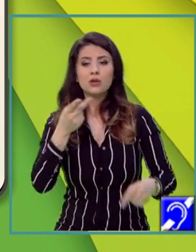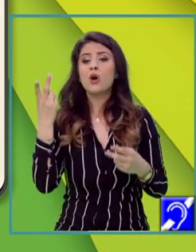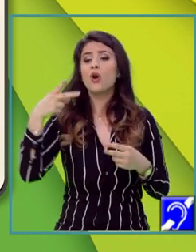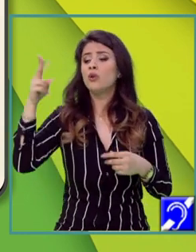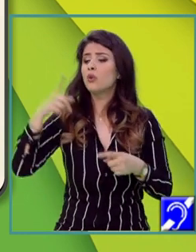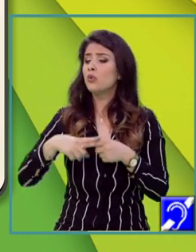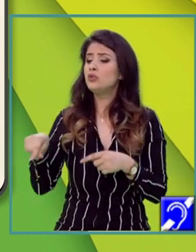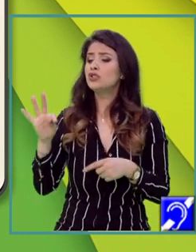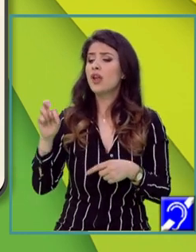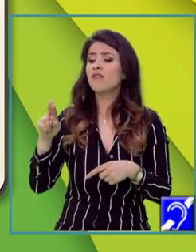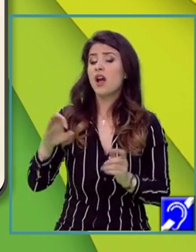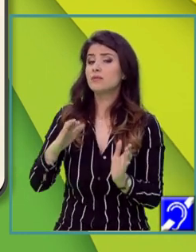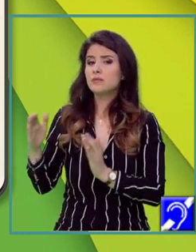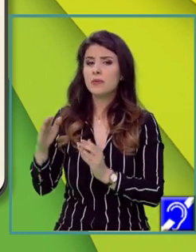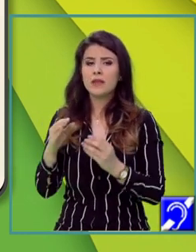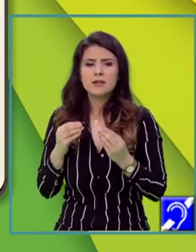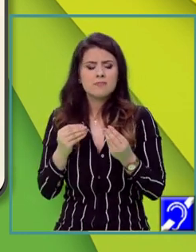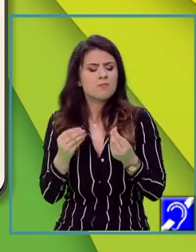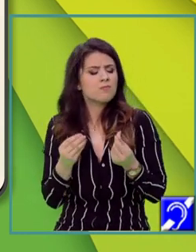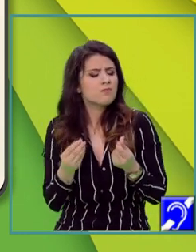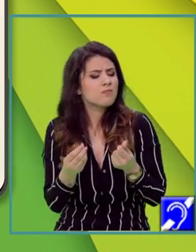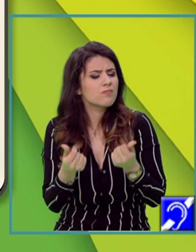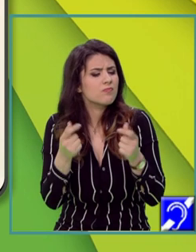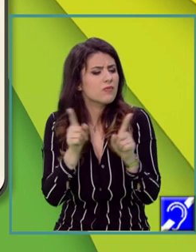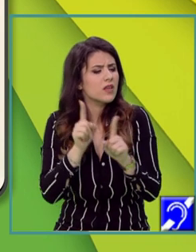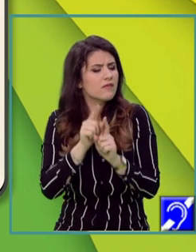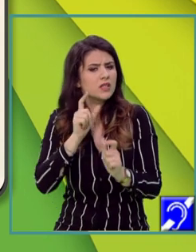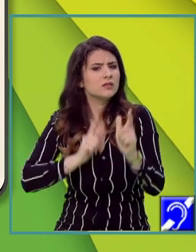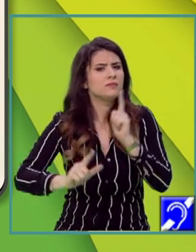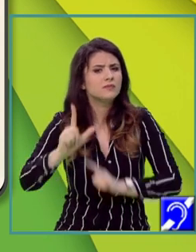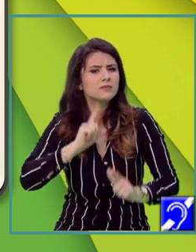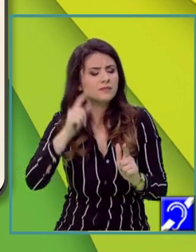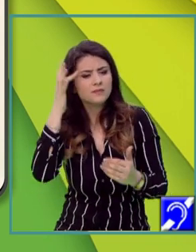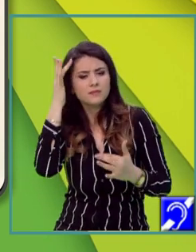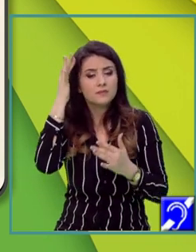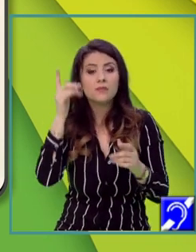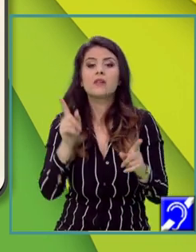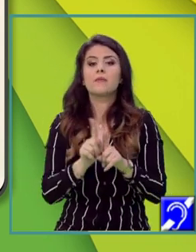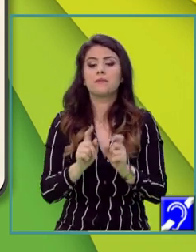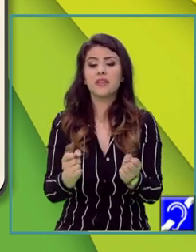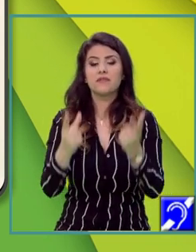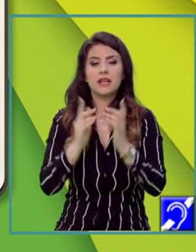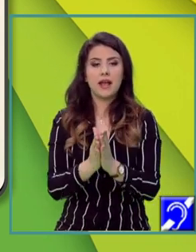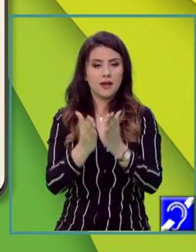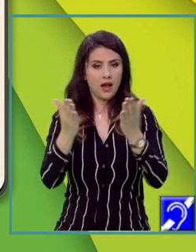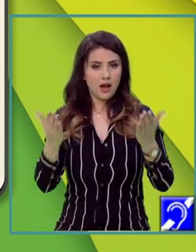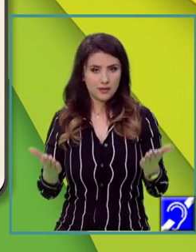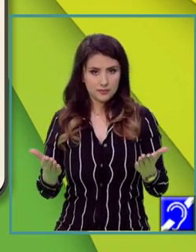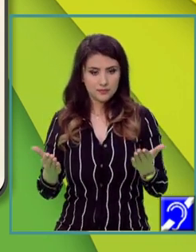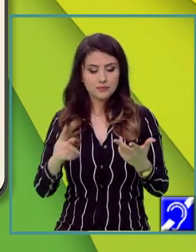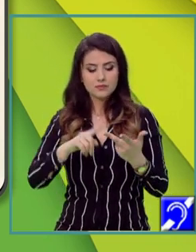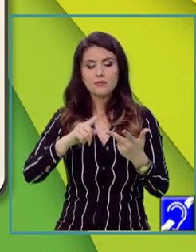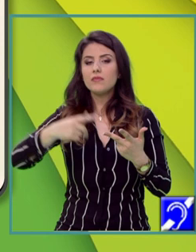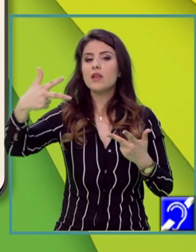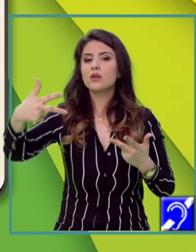altă parte mașină treptat cuplul astfel încât finalul cărții deschide cea de a treia etapă a vieții lor